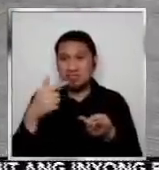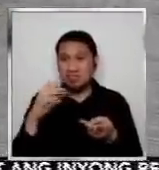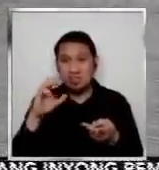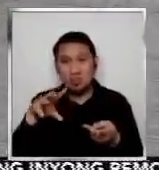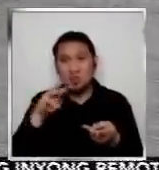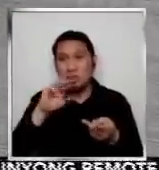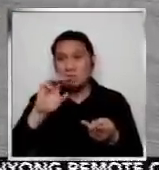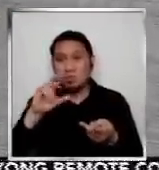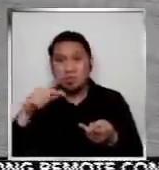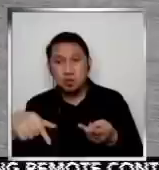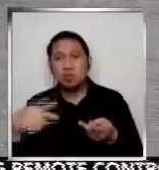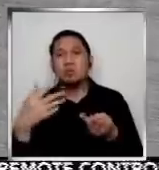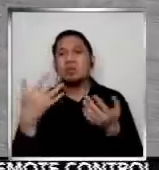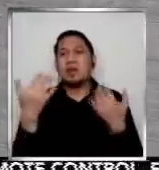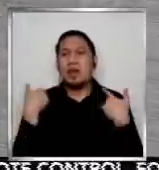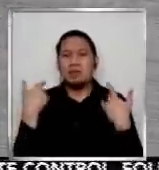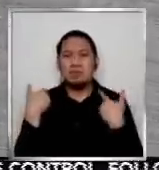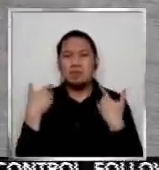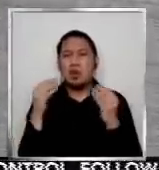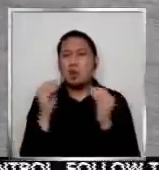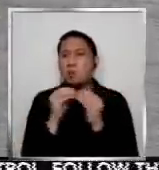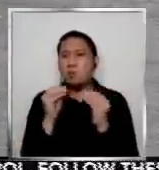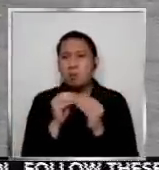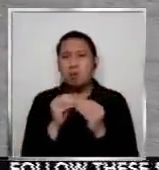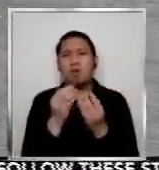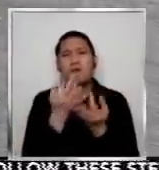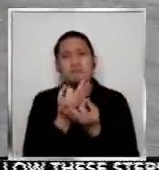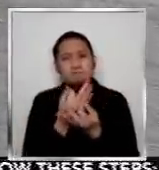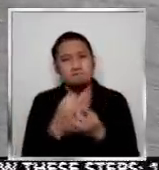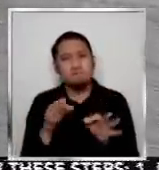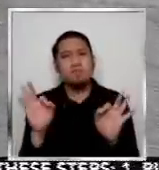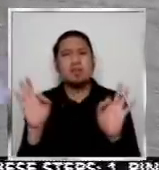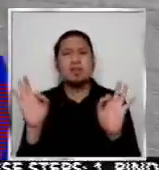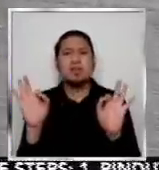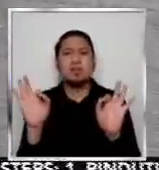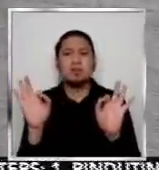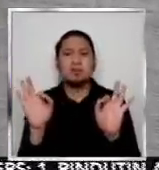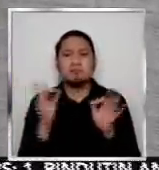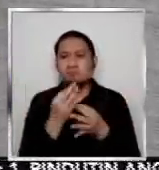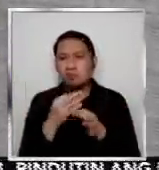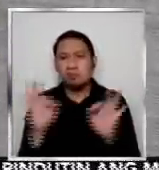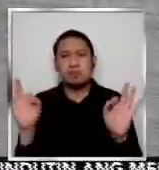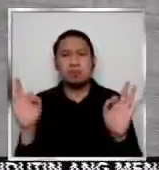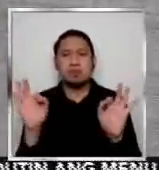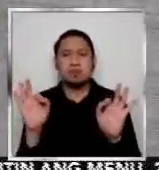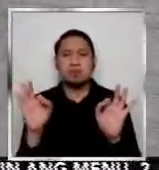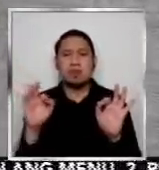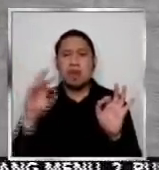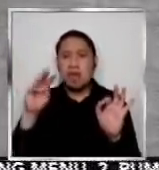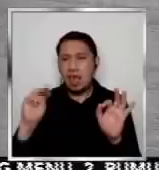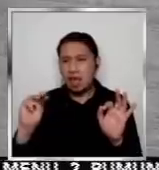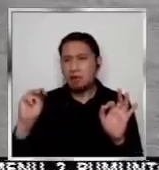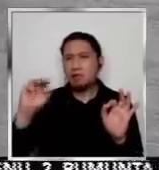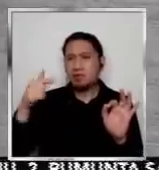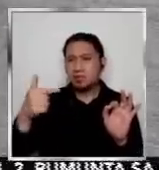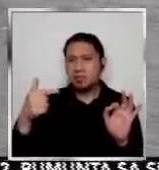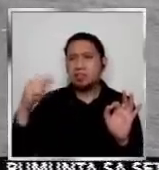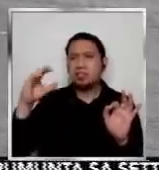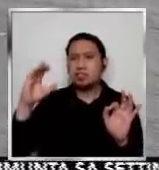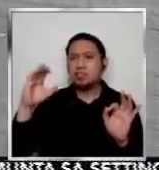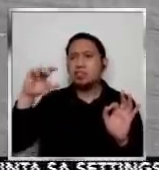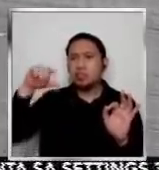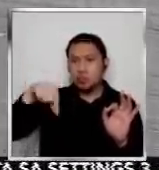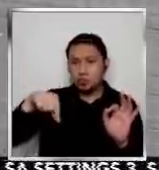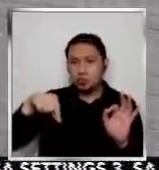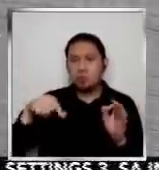ilalagay naman sa mas maluwag na Modified General Community Quarantine o MGCQ na kayo. Konti na lamang gagraduate